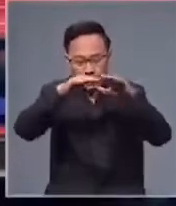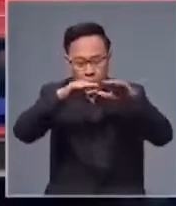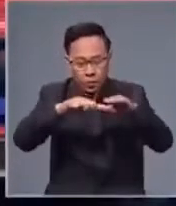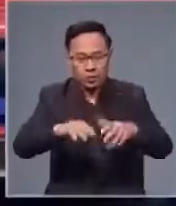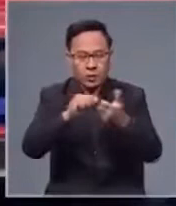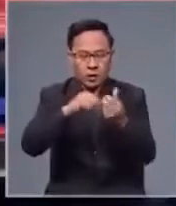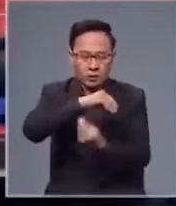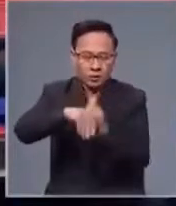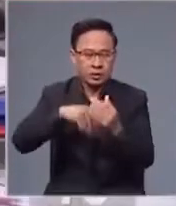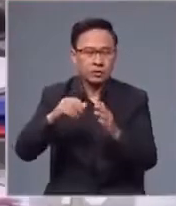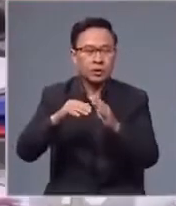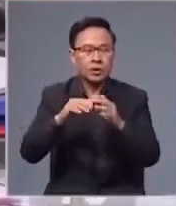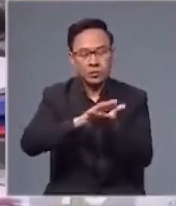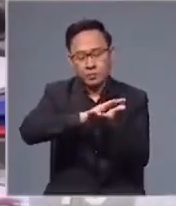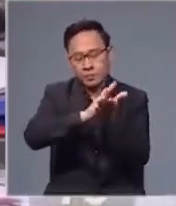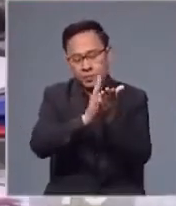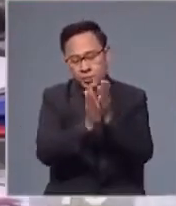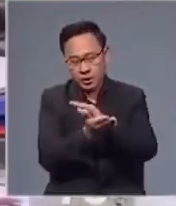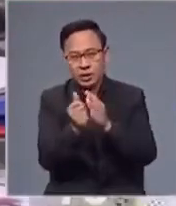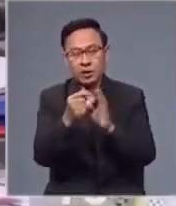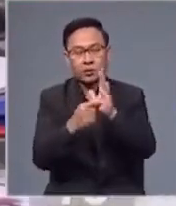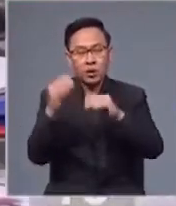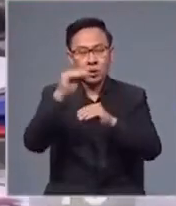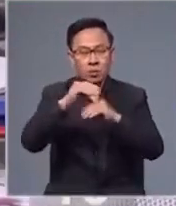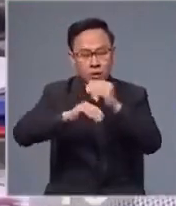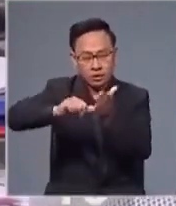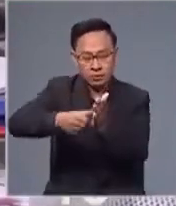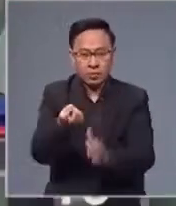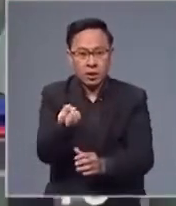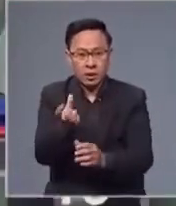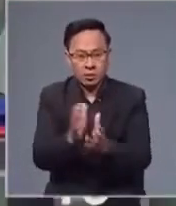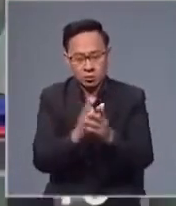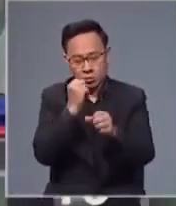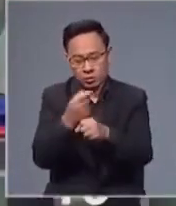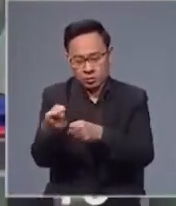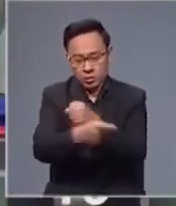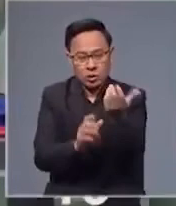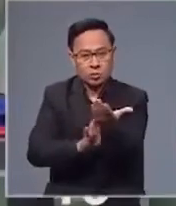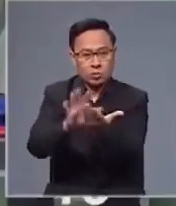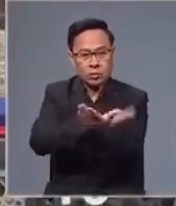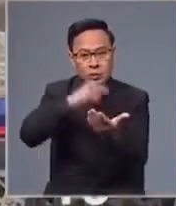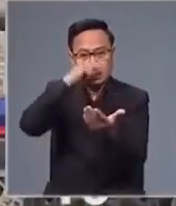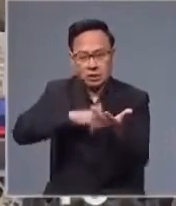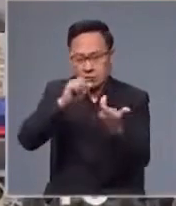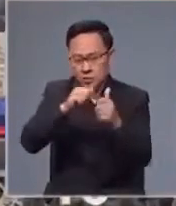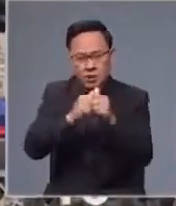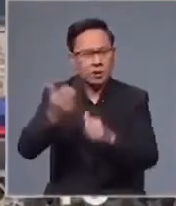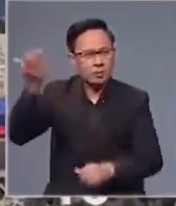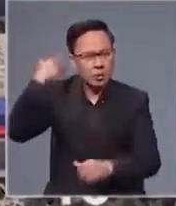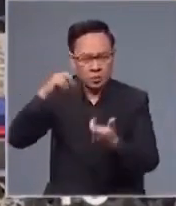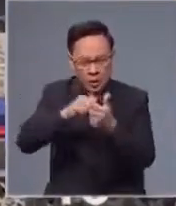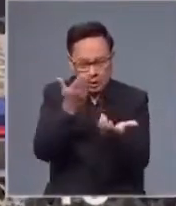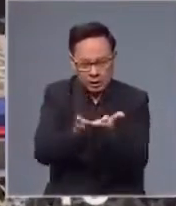นับตั้งแต่การแก้ไขปัญหาโครงการรับจำนำข้าวของชาวนาทั่วประเทศที่ได้รับความเดือดร้อนในขณะนั้นเป็นอย่างม